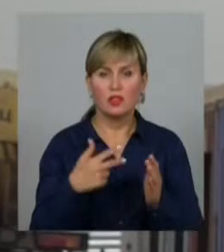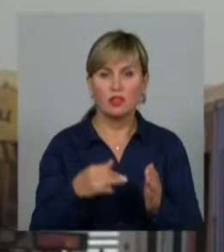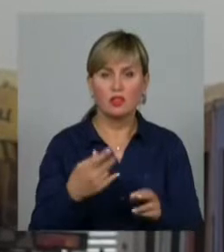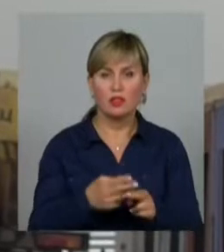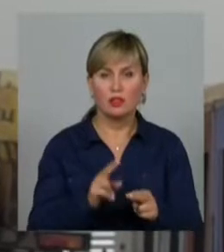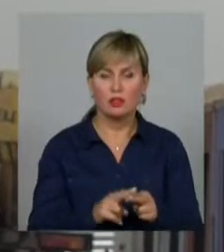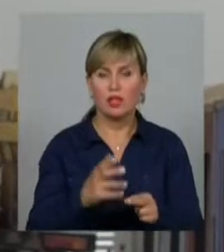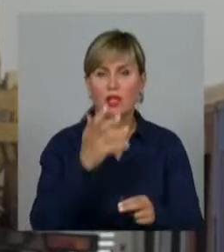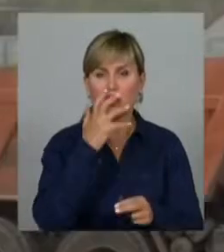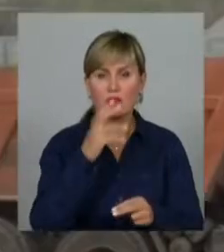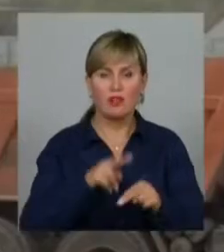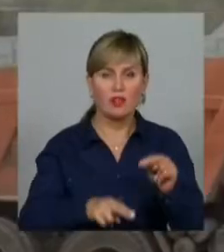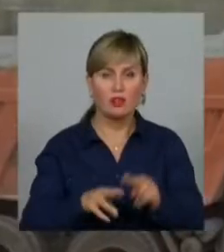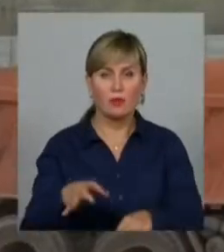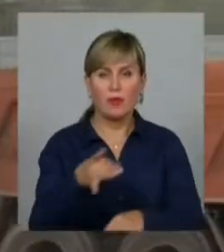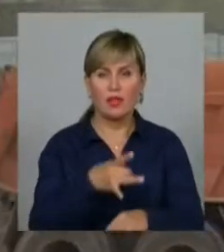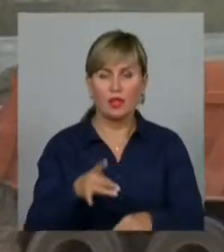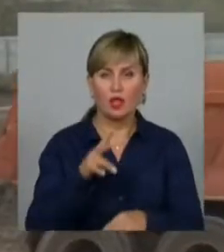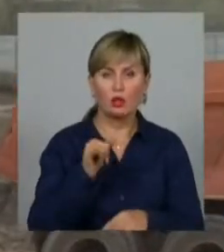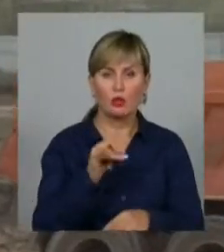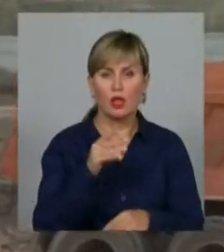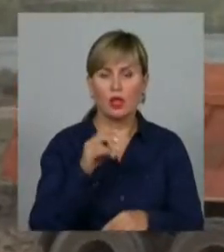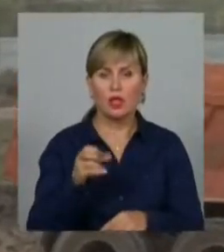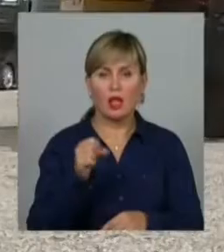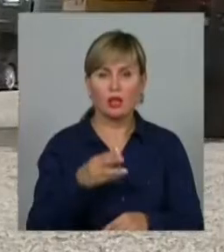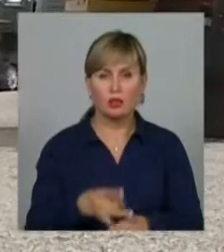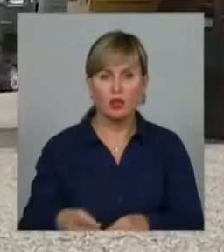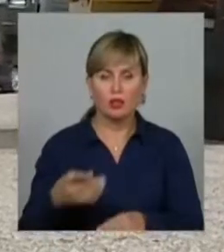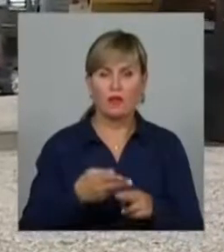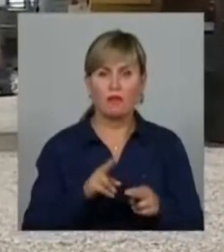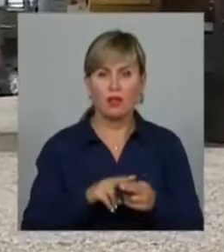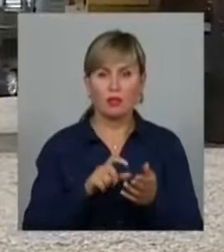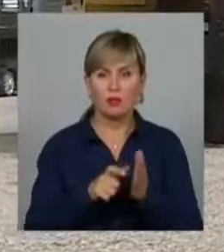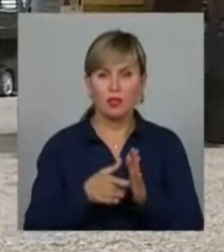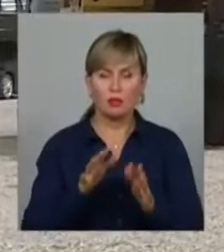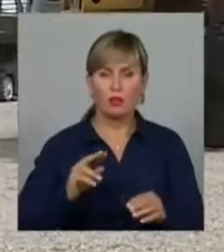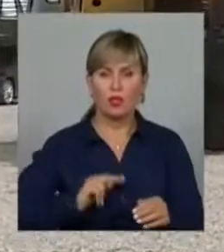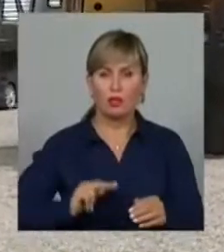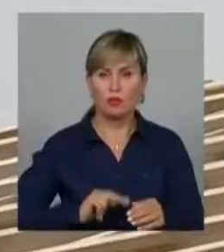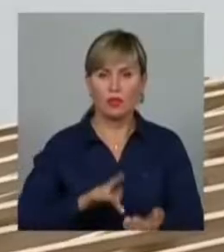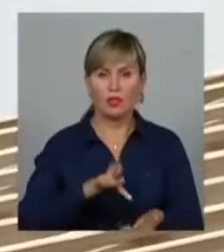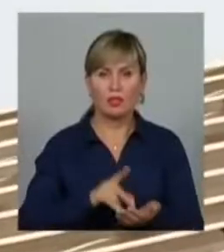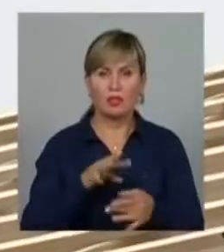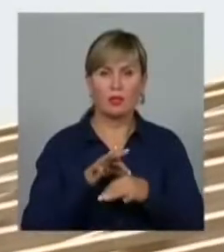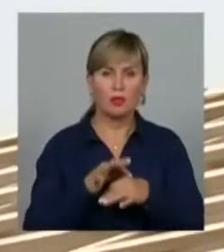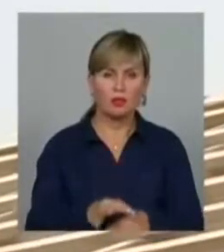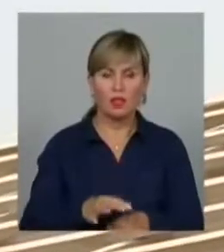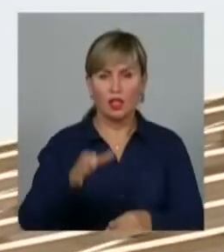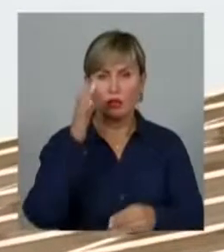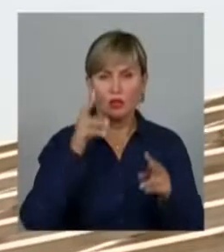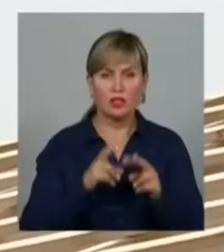реанимационные возведут микрорайоне нуркен вала томском районе в этом же здании будет функционировать центр для проведения